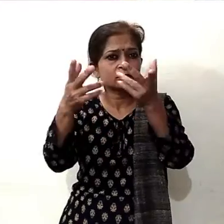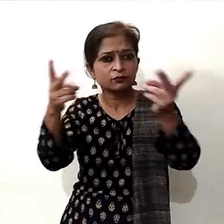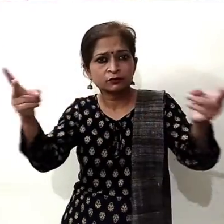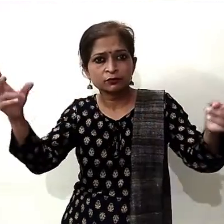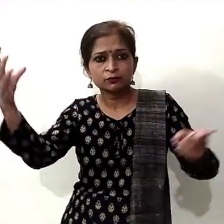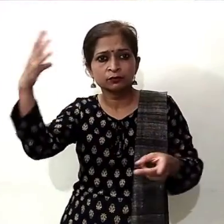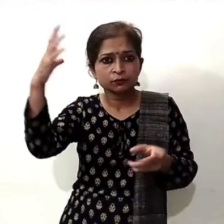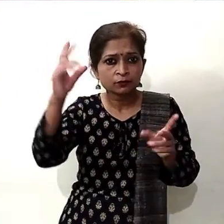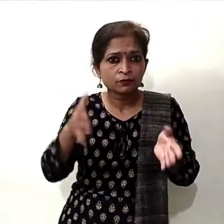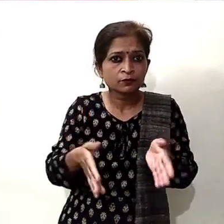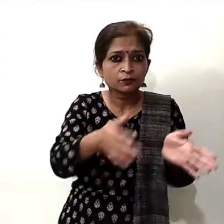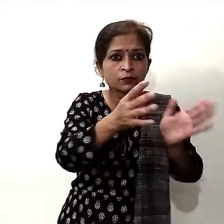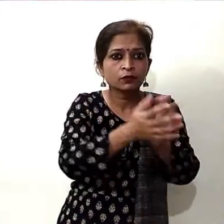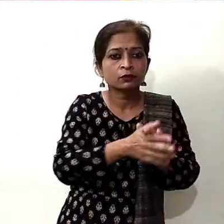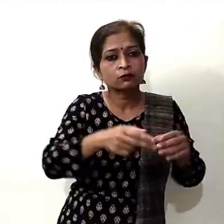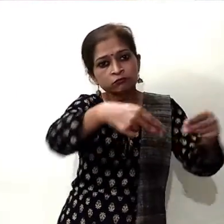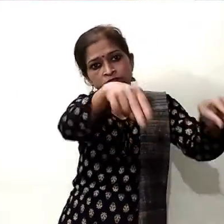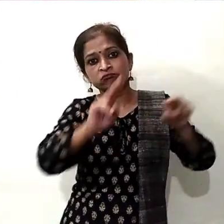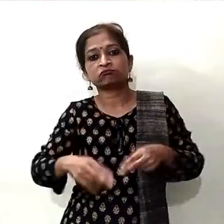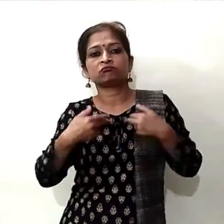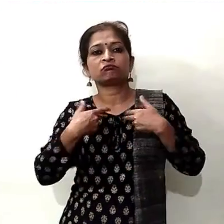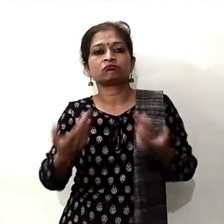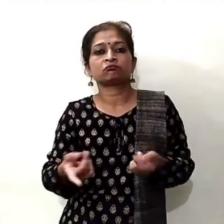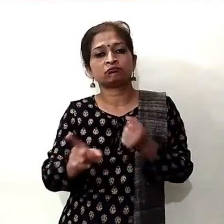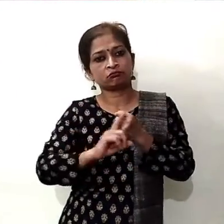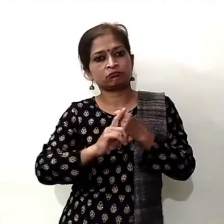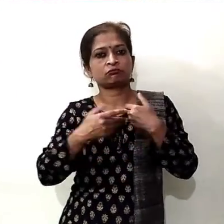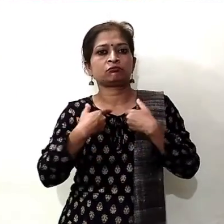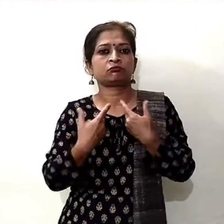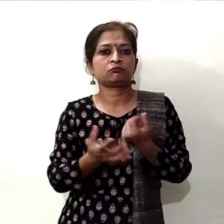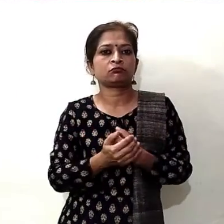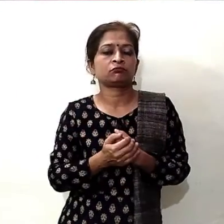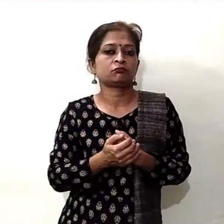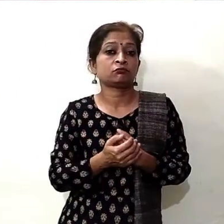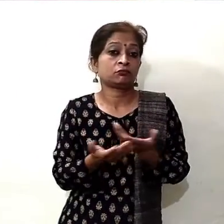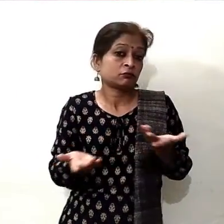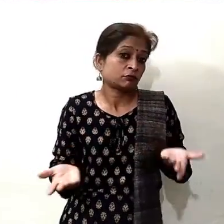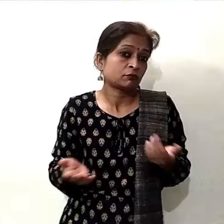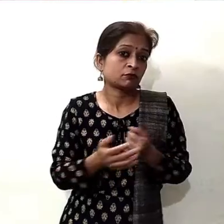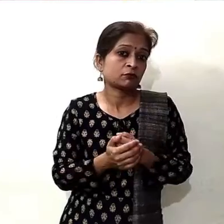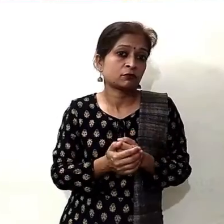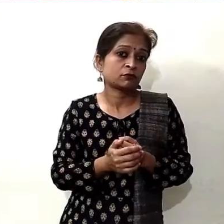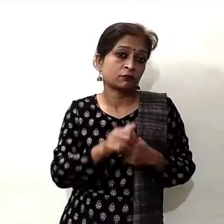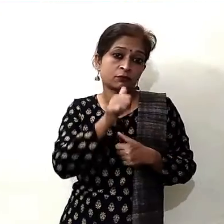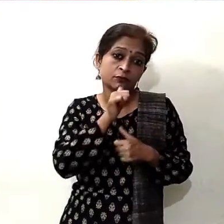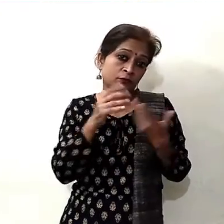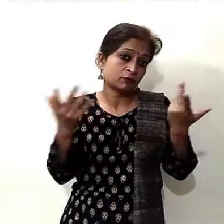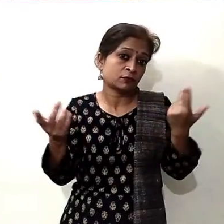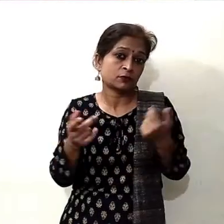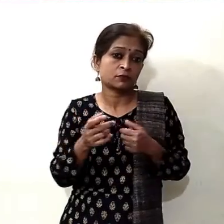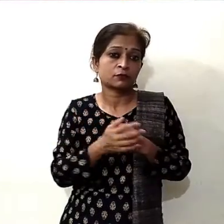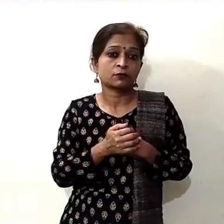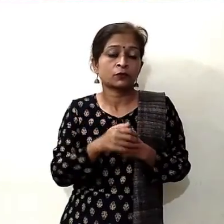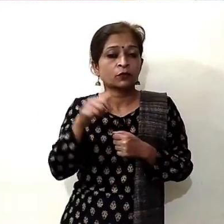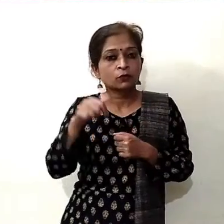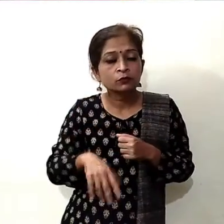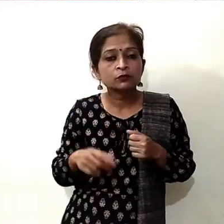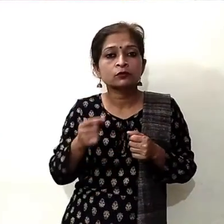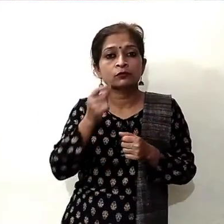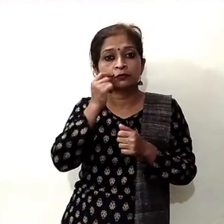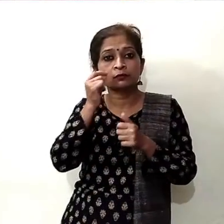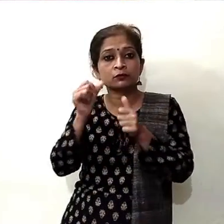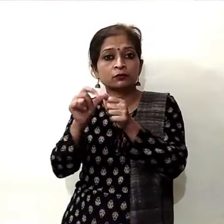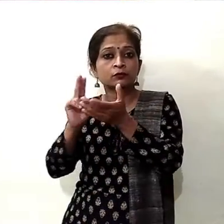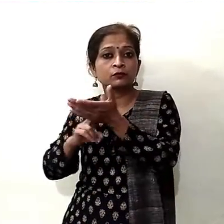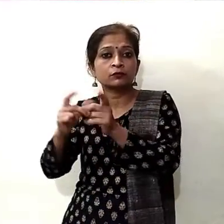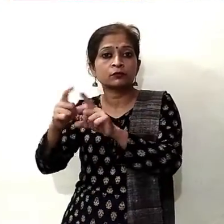बिल्कुल वापस हमारे ऊपर आएगी और उसके लाठी में आवाज नहीं होती। जी। तो अंधक वापस होश में आया। तो इस तरह हम देखते